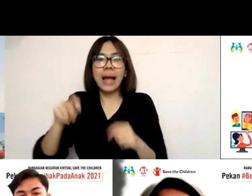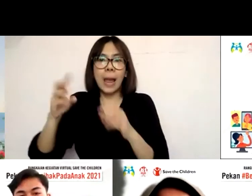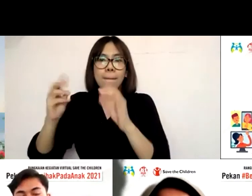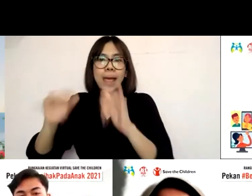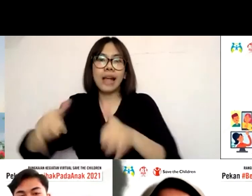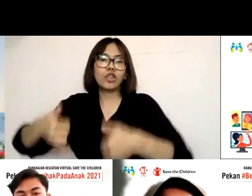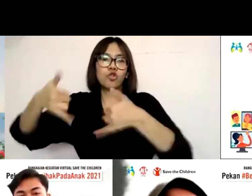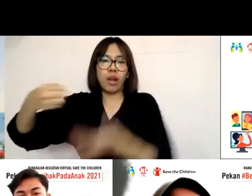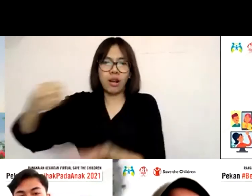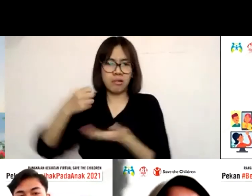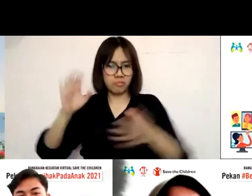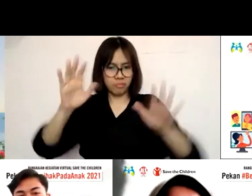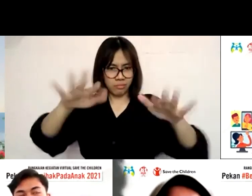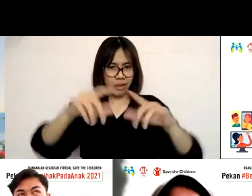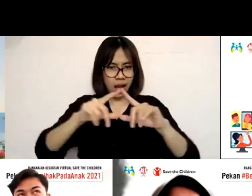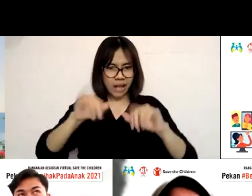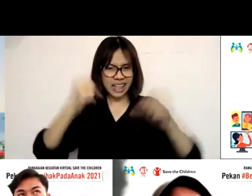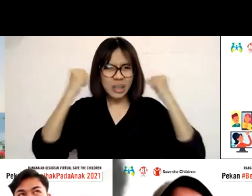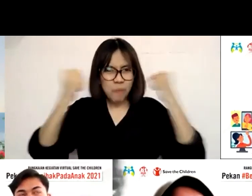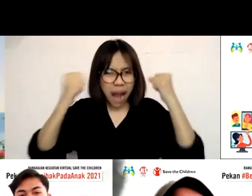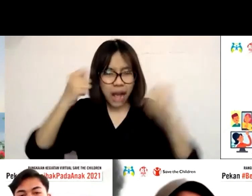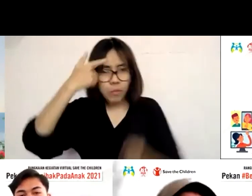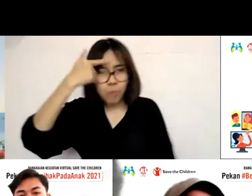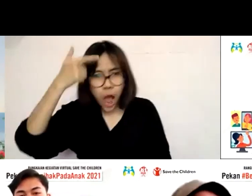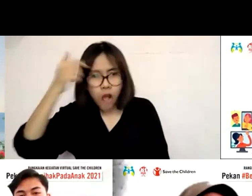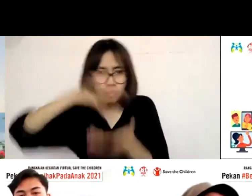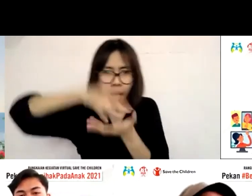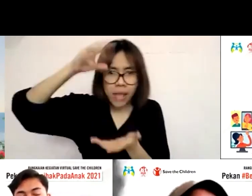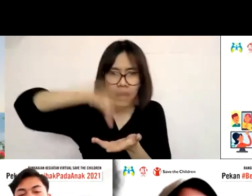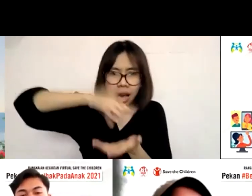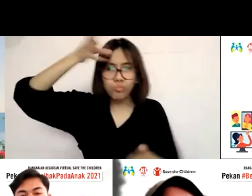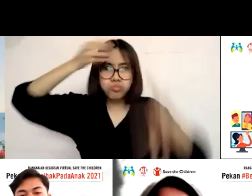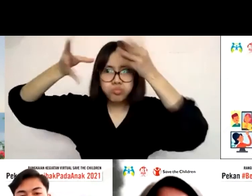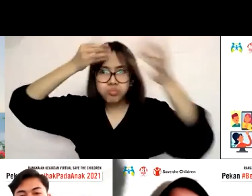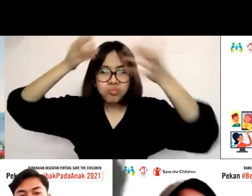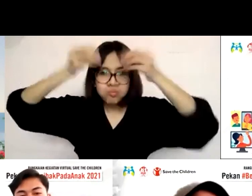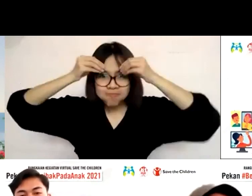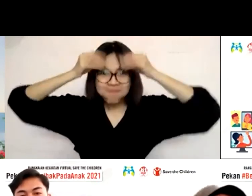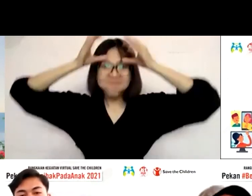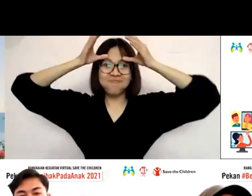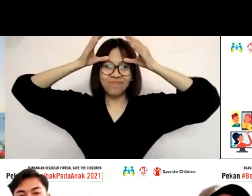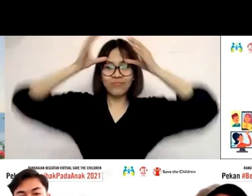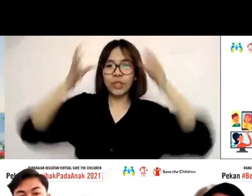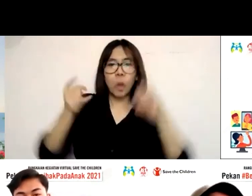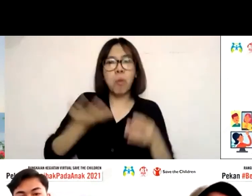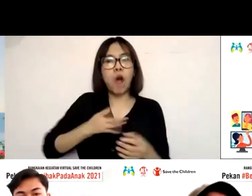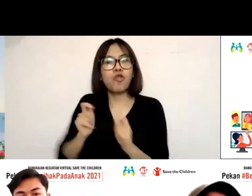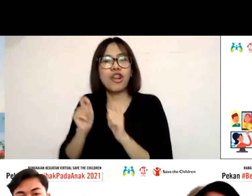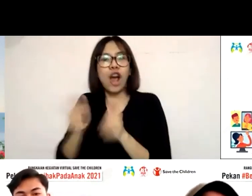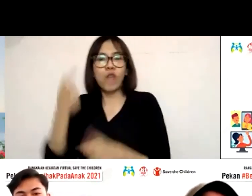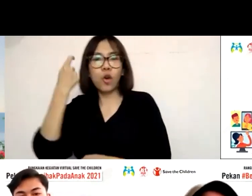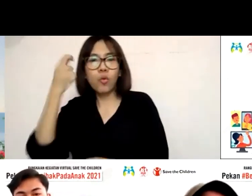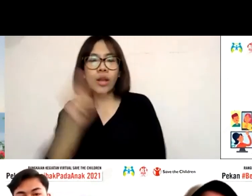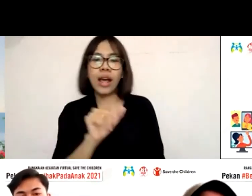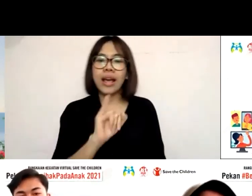Haji, ya, semangat belajar biar nanti bisa masuk ke perguruan tinggi yang diidam-idamkan. Mau ke ITB, mau ke UI, mau kemana,